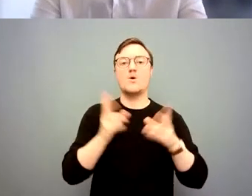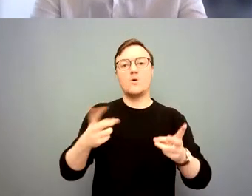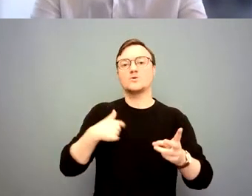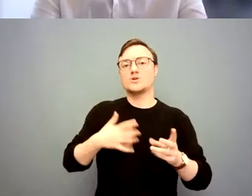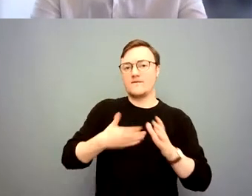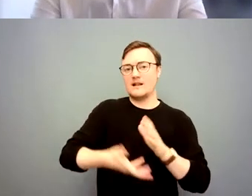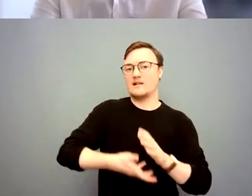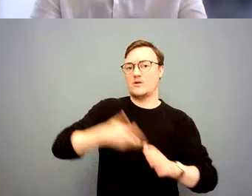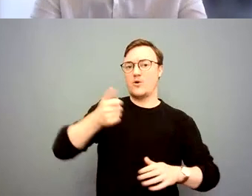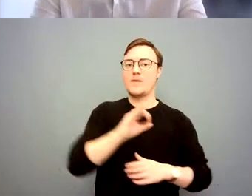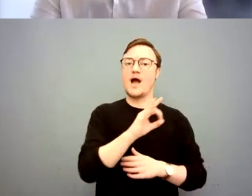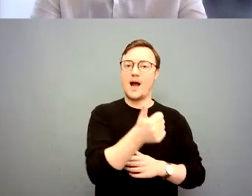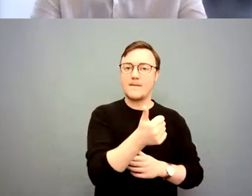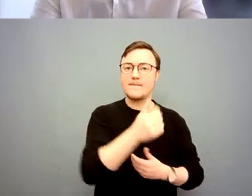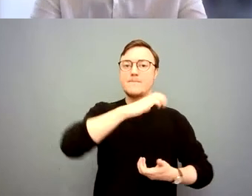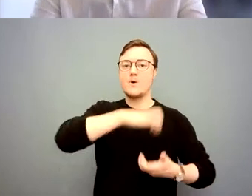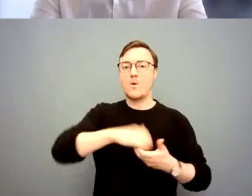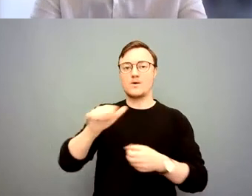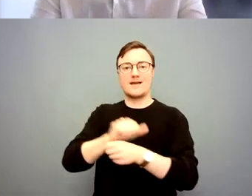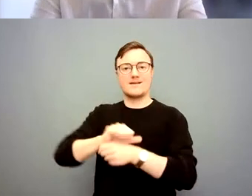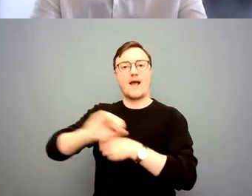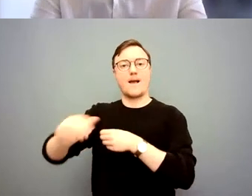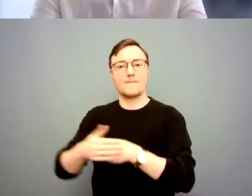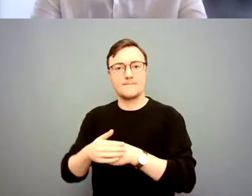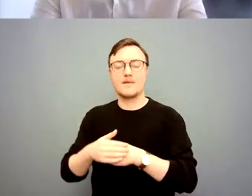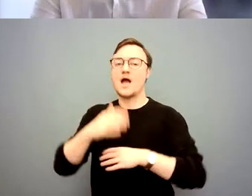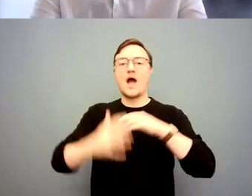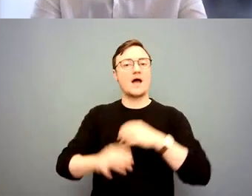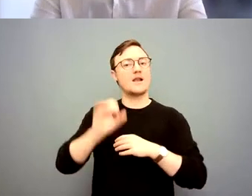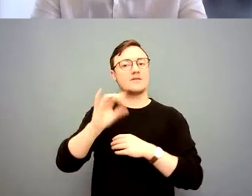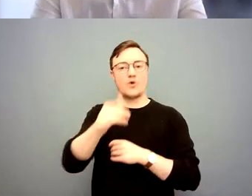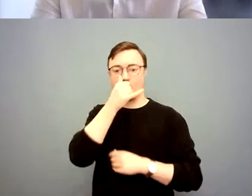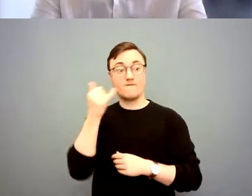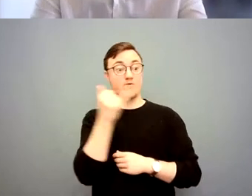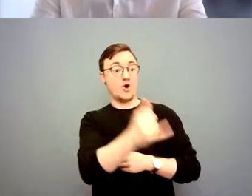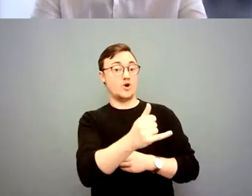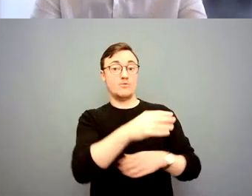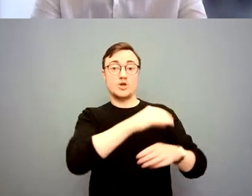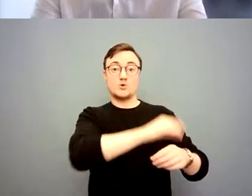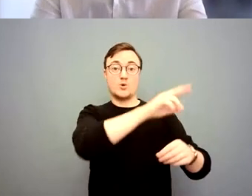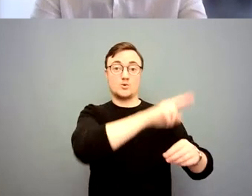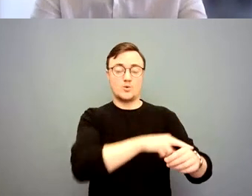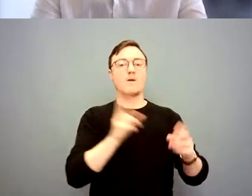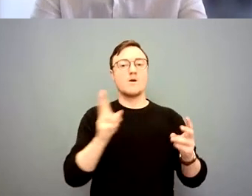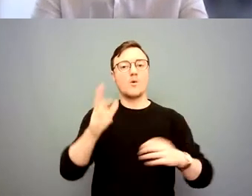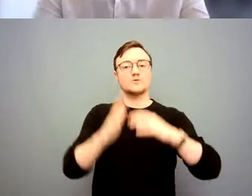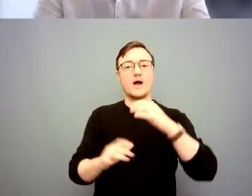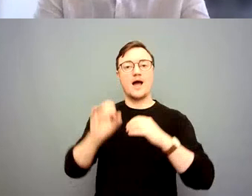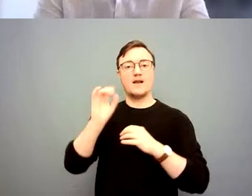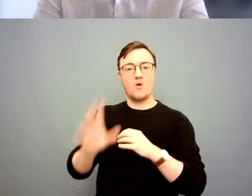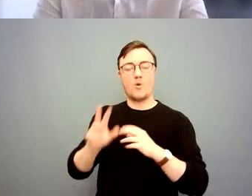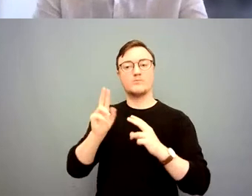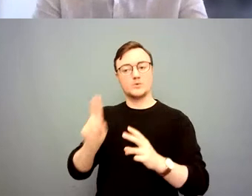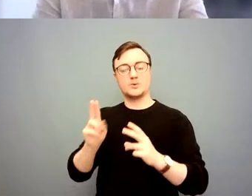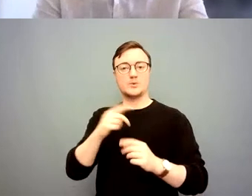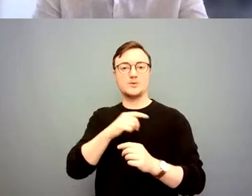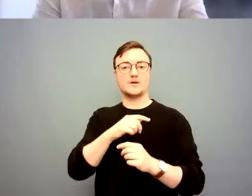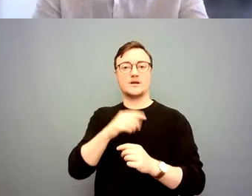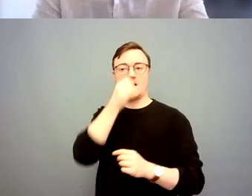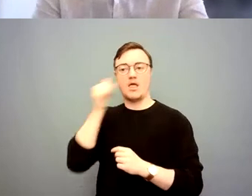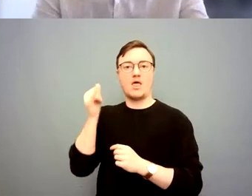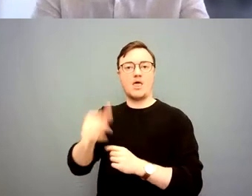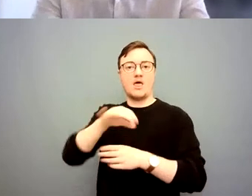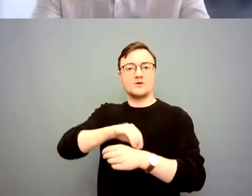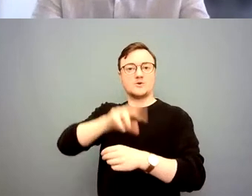att det handlar inte bara om att förebygga sjukdomar som uppkommer. Utan det handlar också om att förhindra att sjukdomar